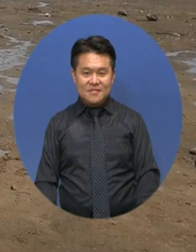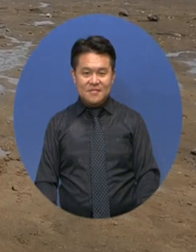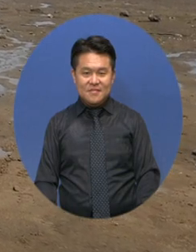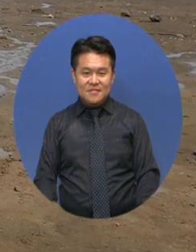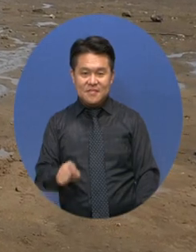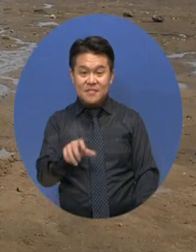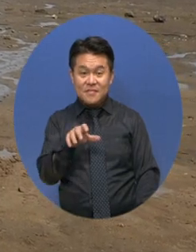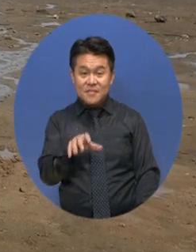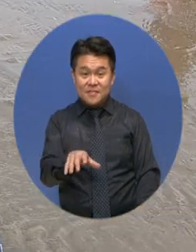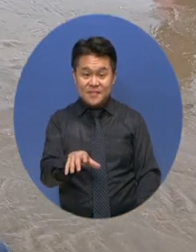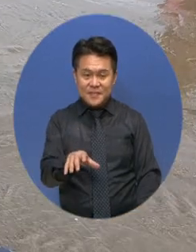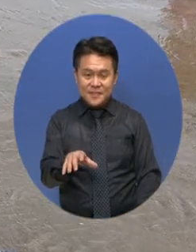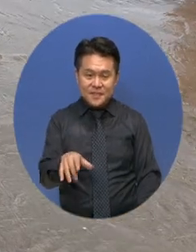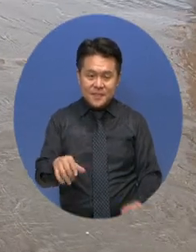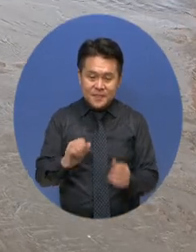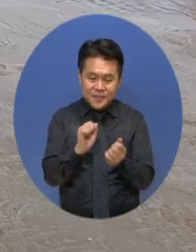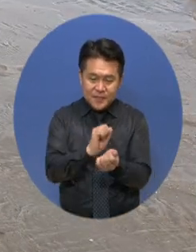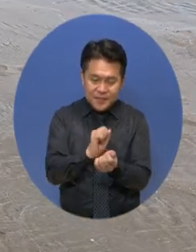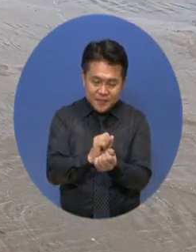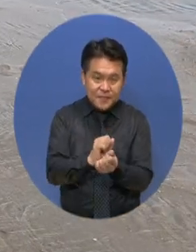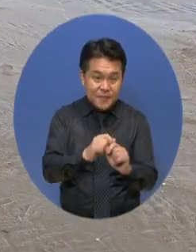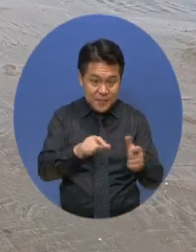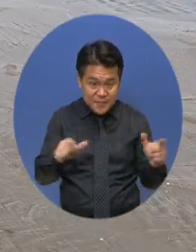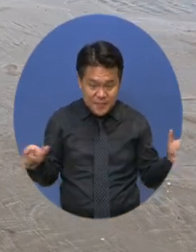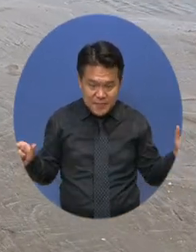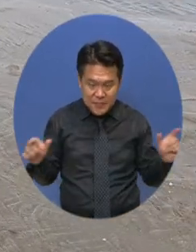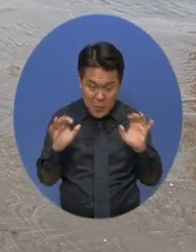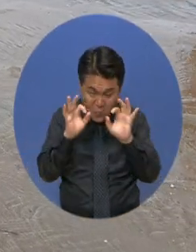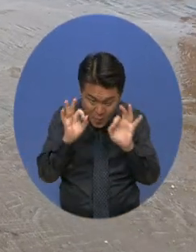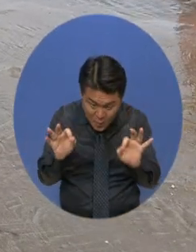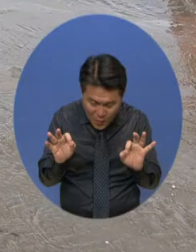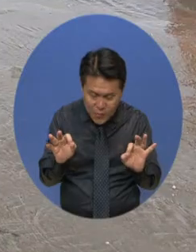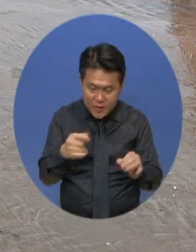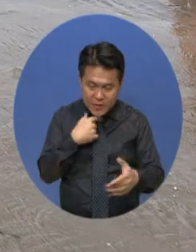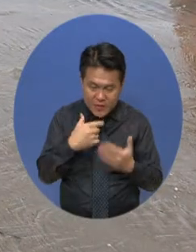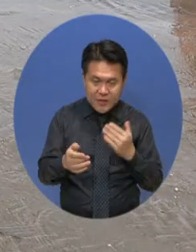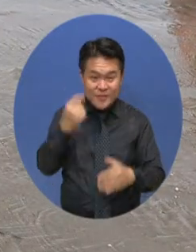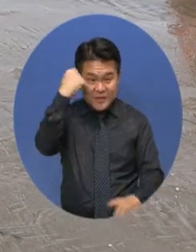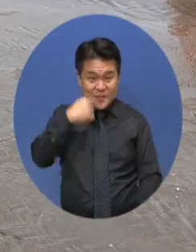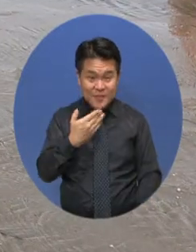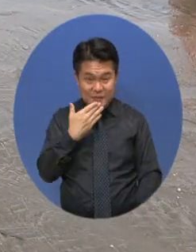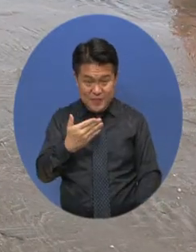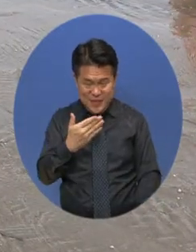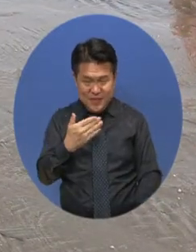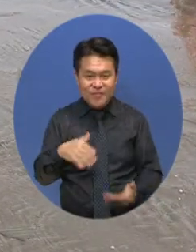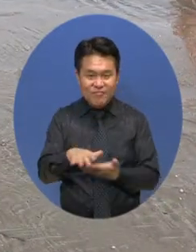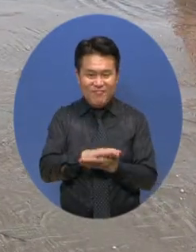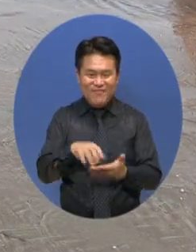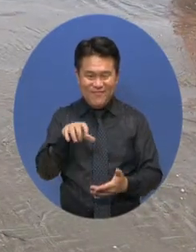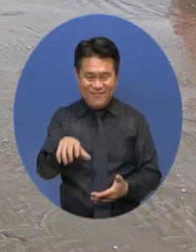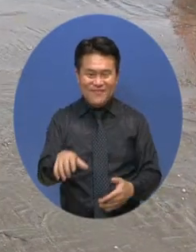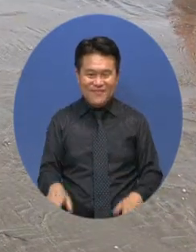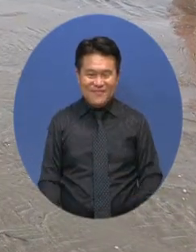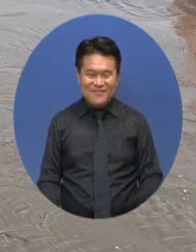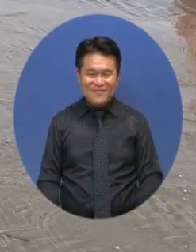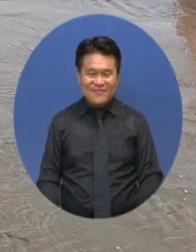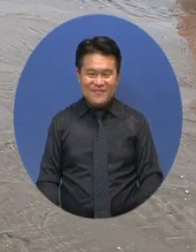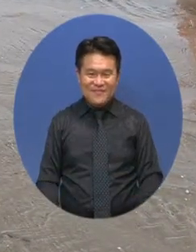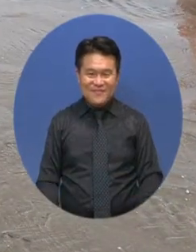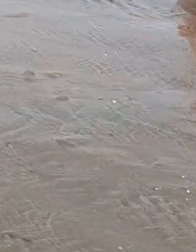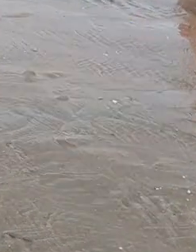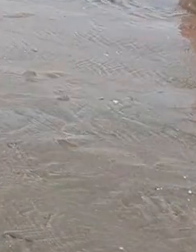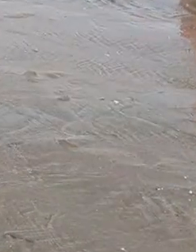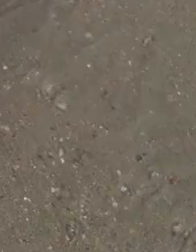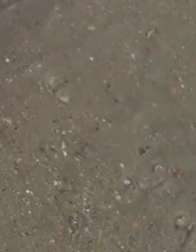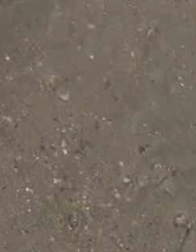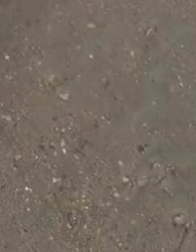이곳의 생태를 직접 체험하고 느낄 수 있는 그야말로 자연 놀이터입니다. 많은 데로 가 있어. 내가 잡고 갈게.